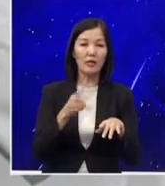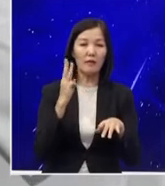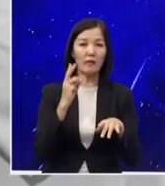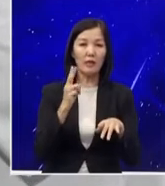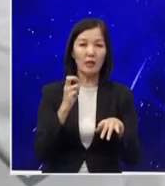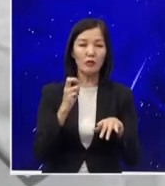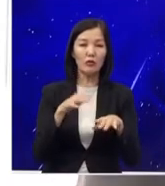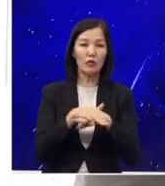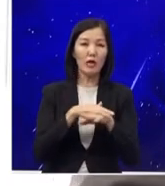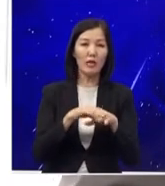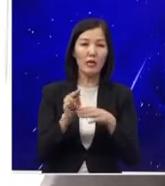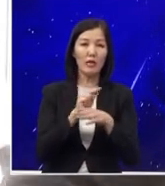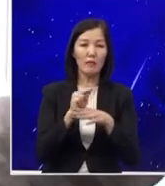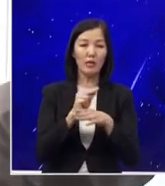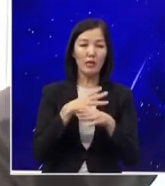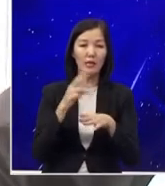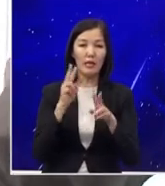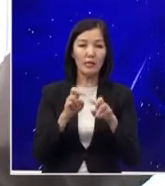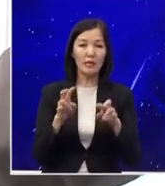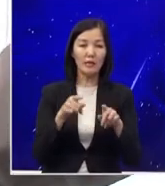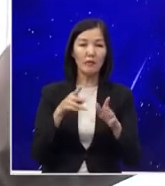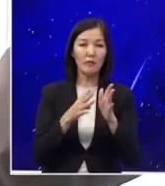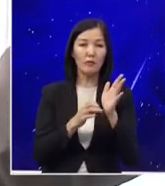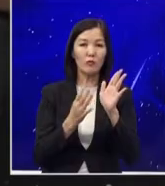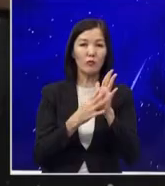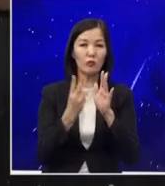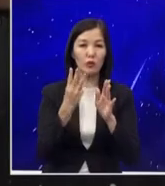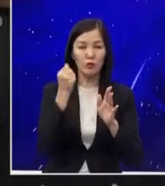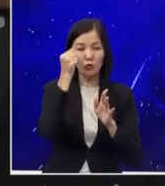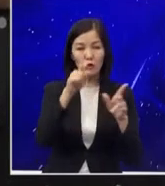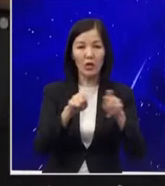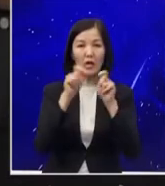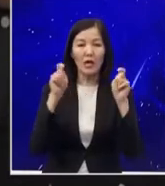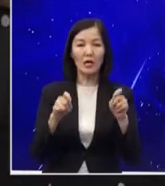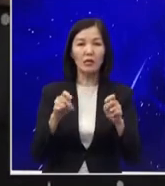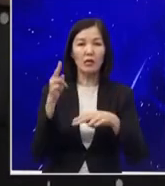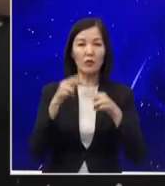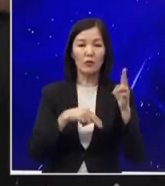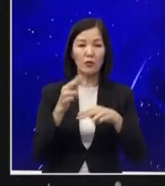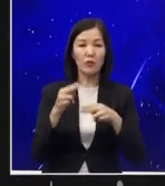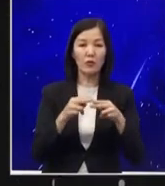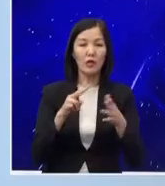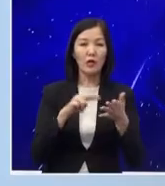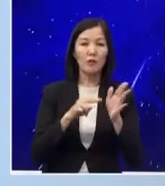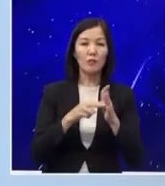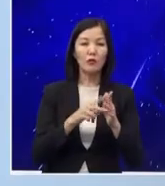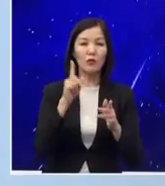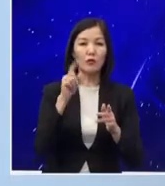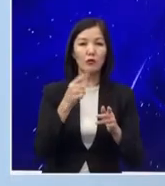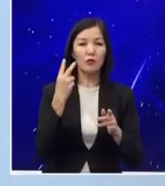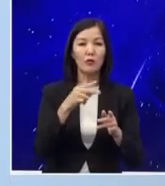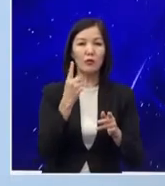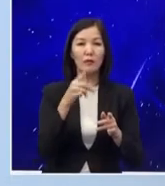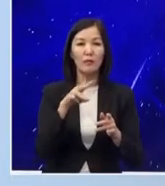тұрғын ем алады, дәрігерге қаралады. 1993 жылы бой көтерген нысанның құрылыс жұмыстарына бюджеттен 121